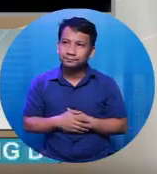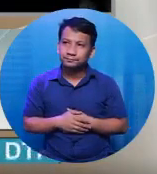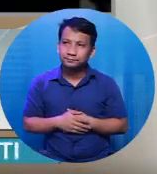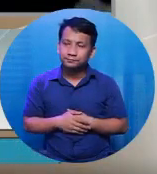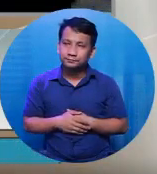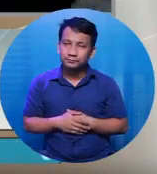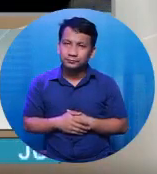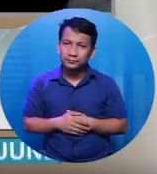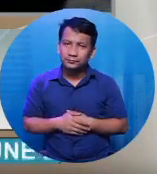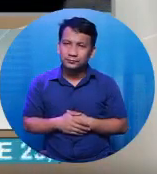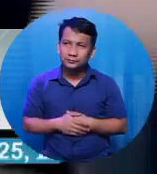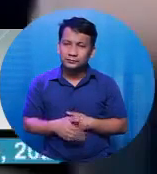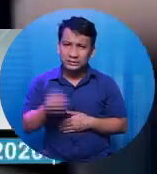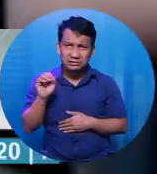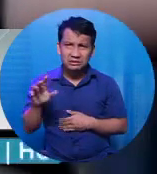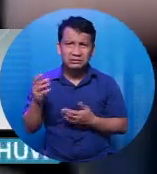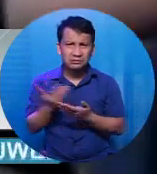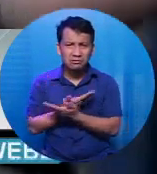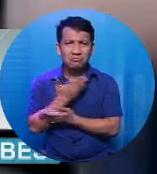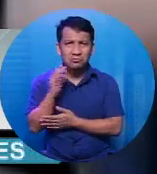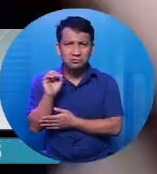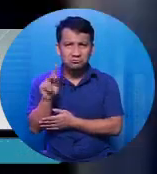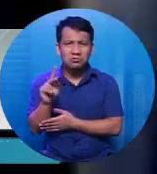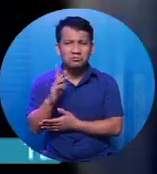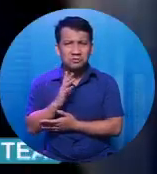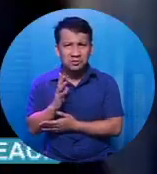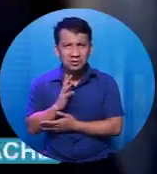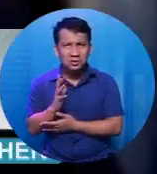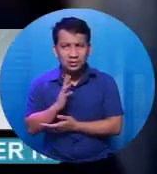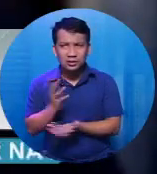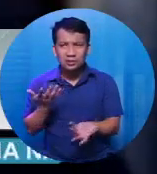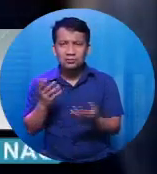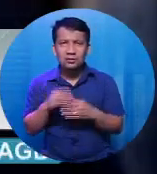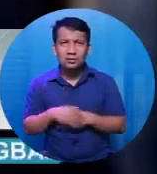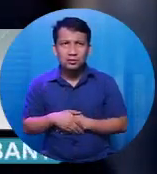Bali, okay po kami. Na-lockdown siya.